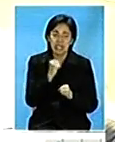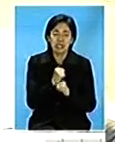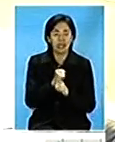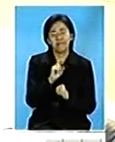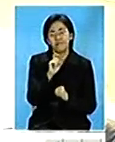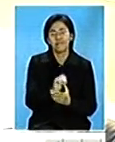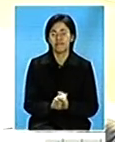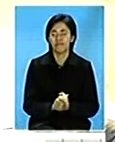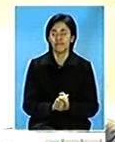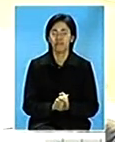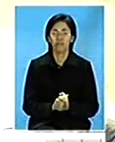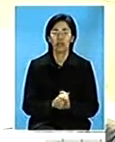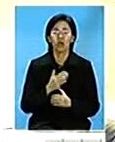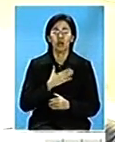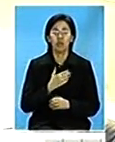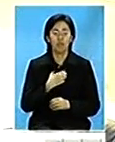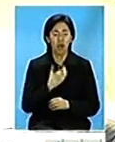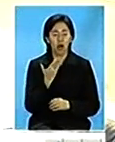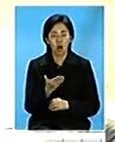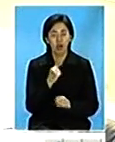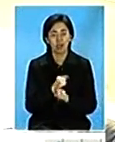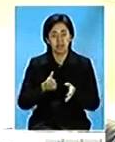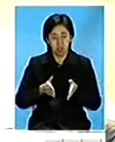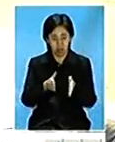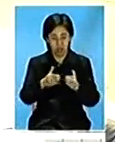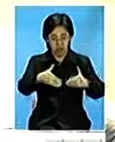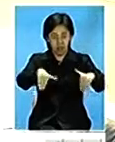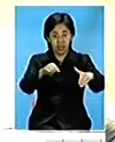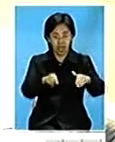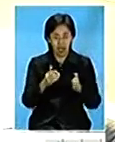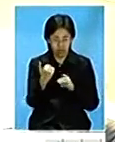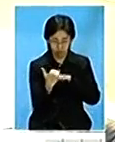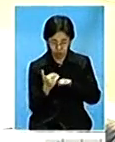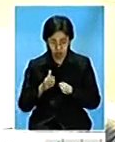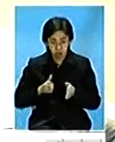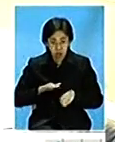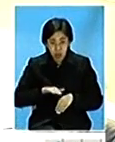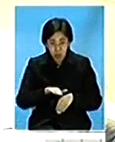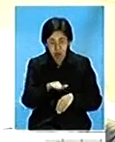ได้นะครับงั้นก็ขอมีทำถนนให้เข้าถึงอ่างถึงฝายนั้น